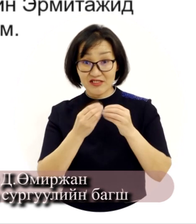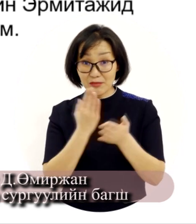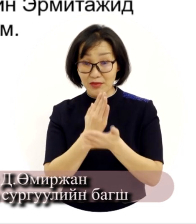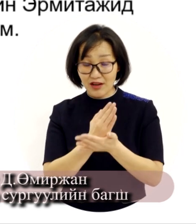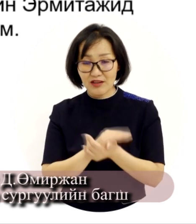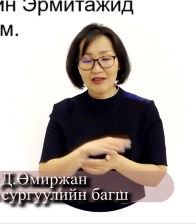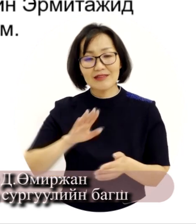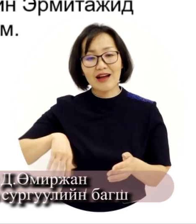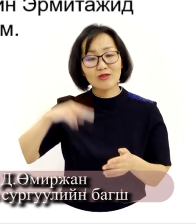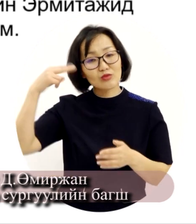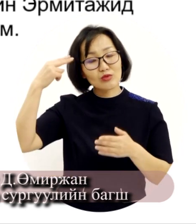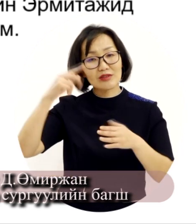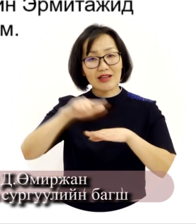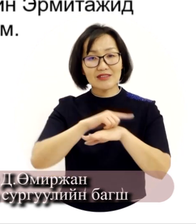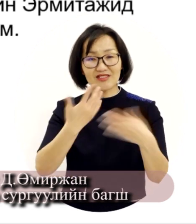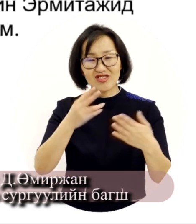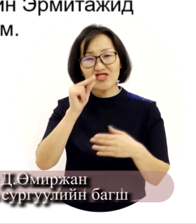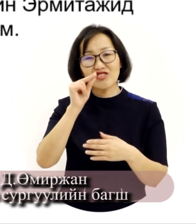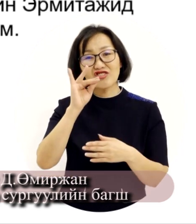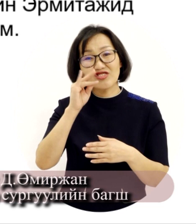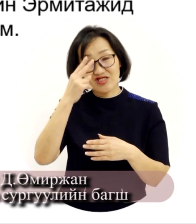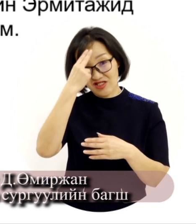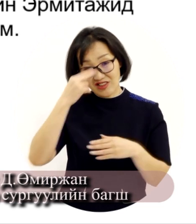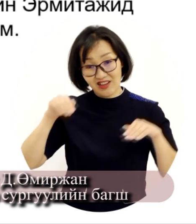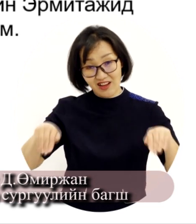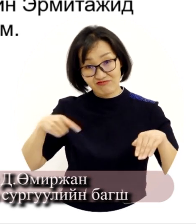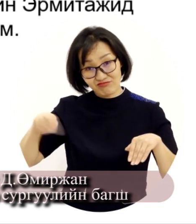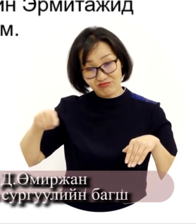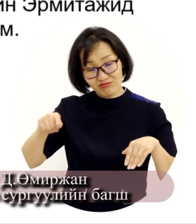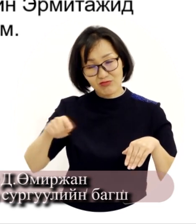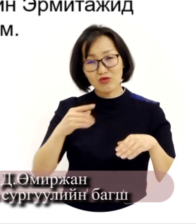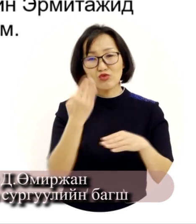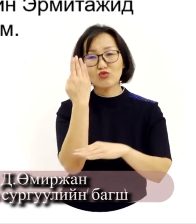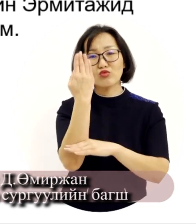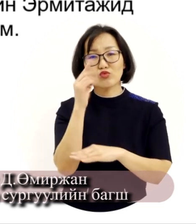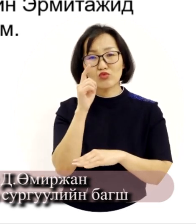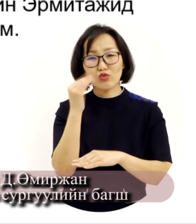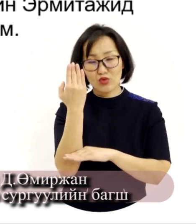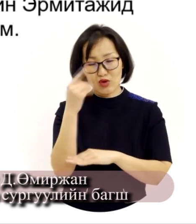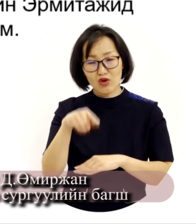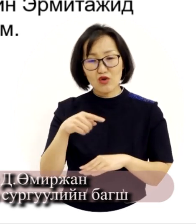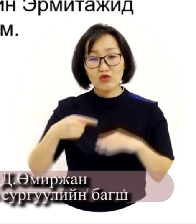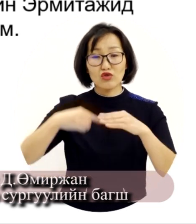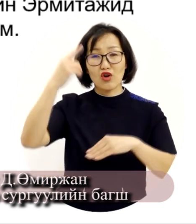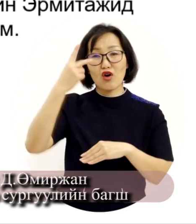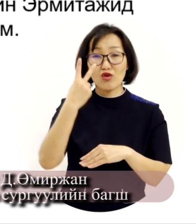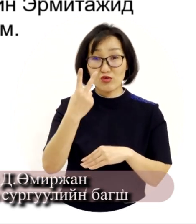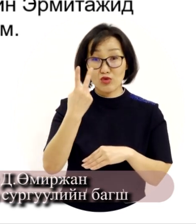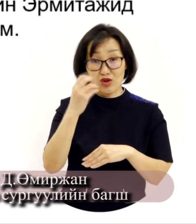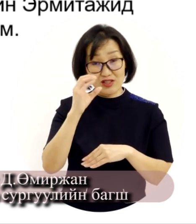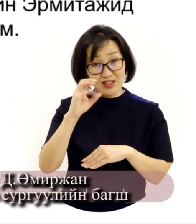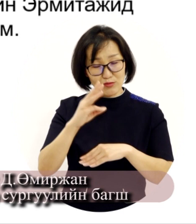Келесі ескерткішіміз Шыңғыстың тас жазуы. Көшенің биіктігі 202 сантиметр, ені